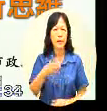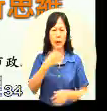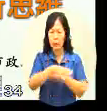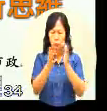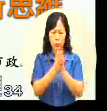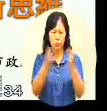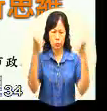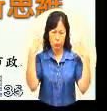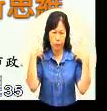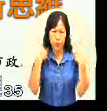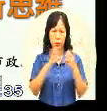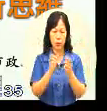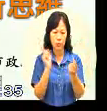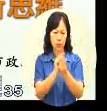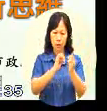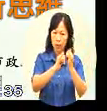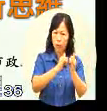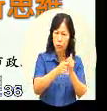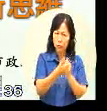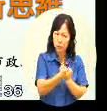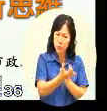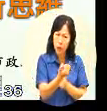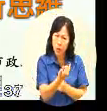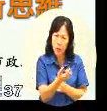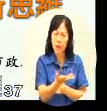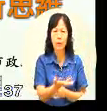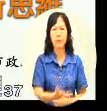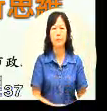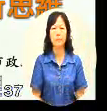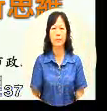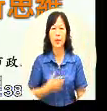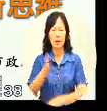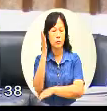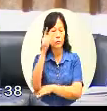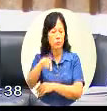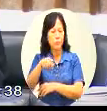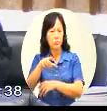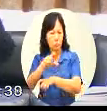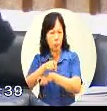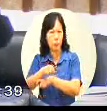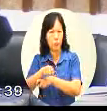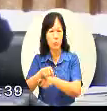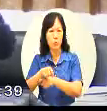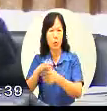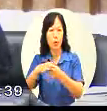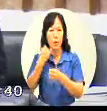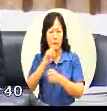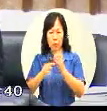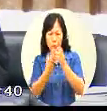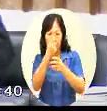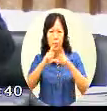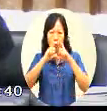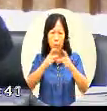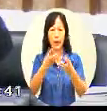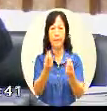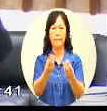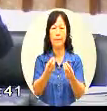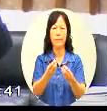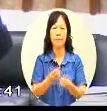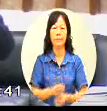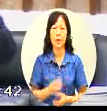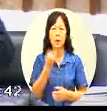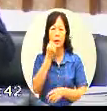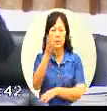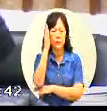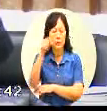对高雄市民来讲到底好不好呢？政治学上没有唯一的答案，但是政